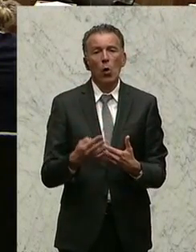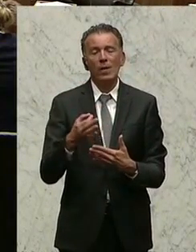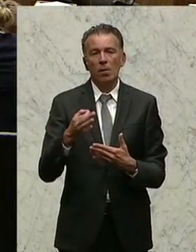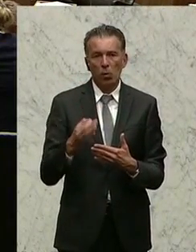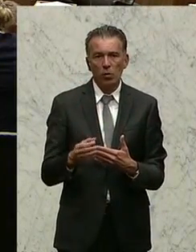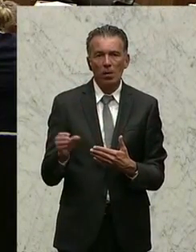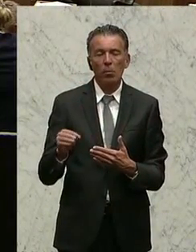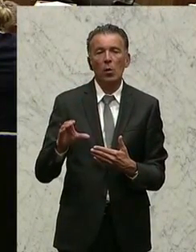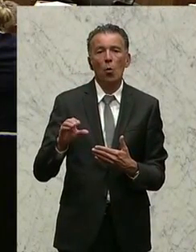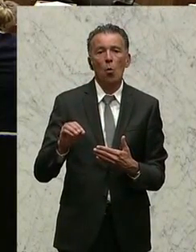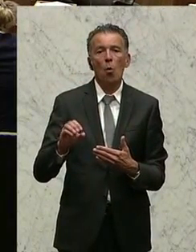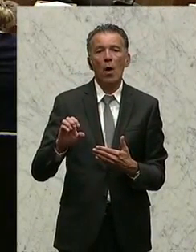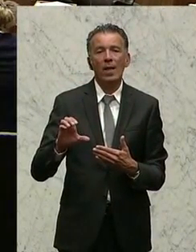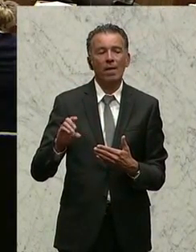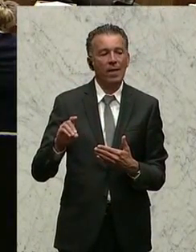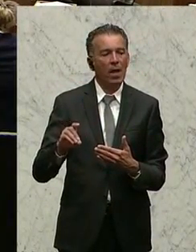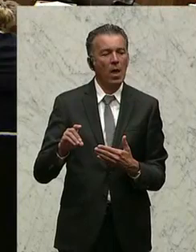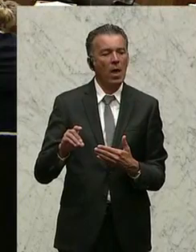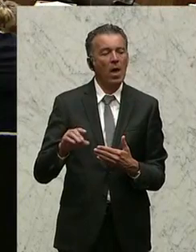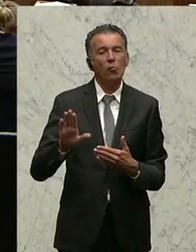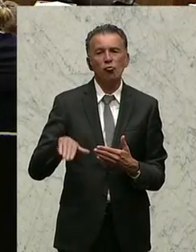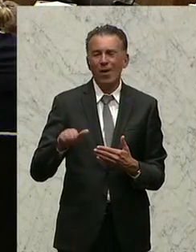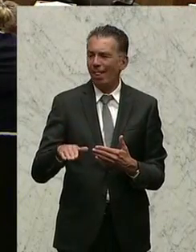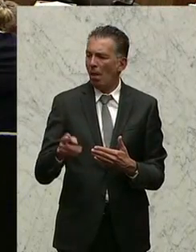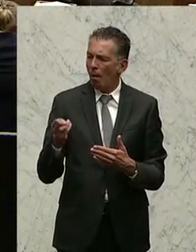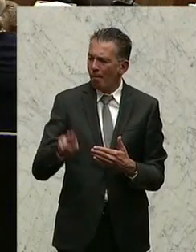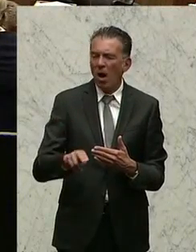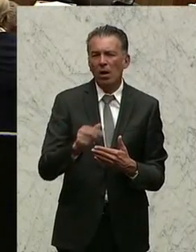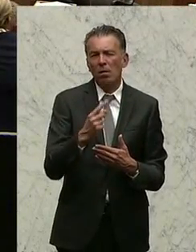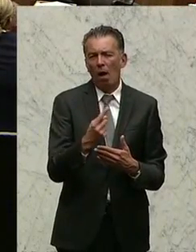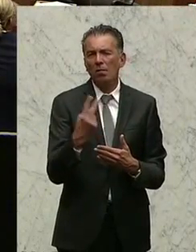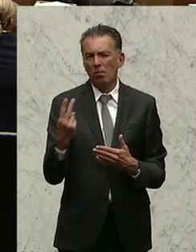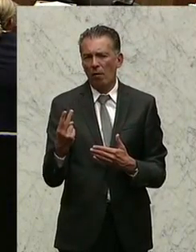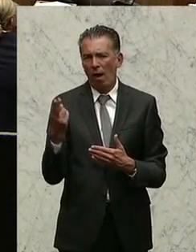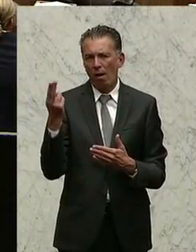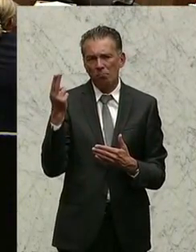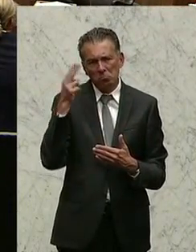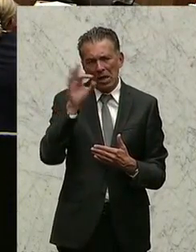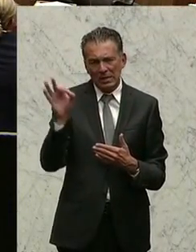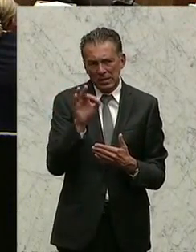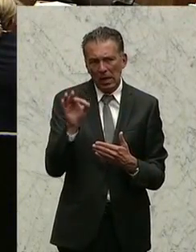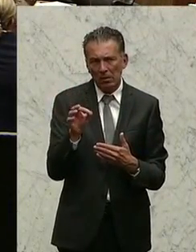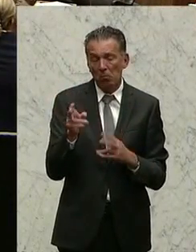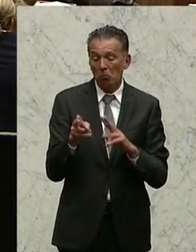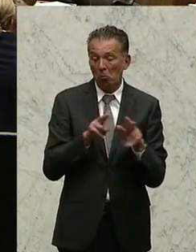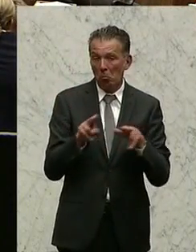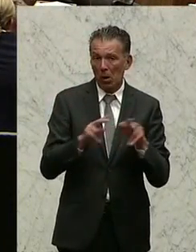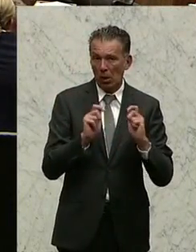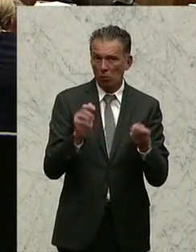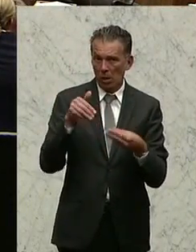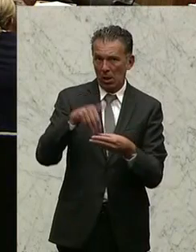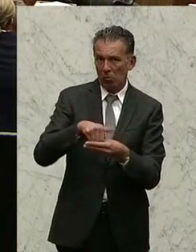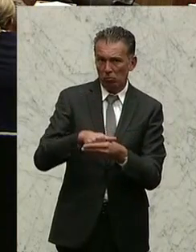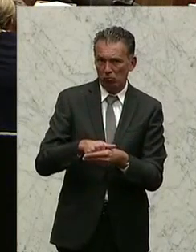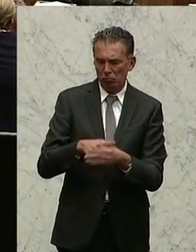mit OECD-Gendermarken 1 und 2 gekennzeichnet werden, so wie es der Regierungsantrag möchte,